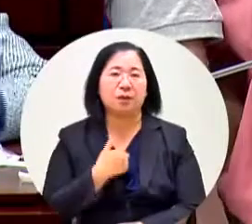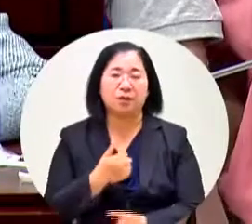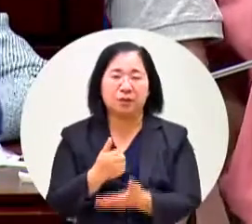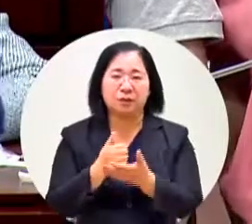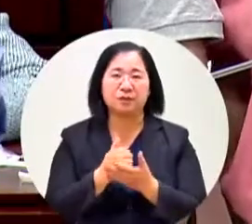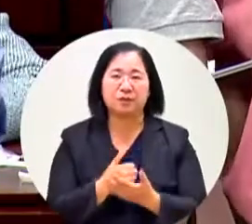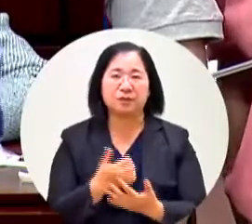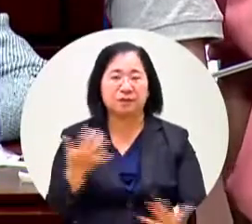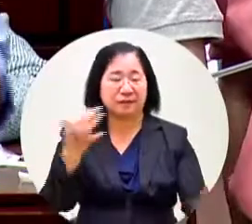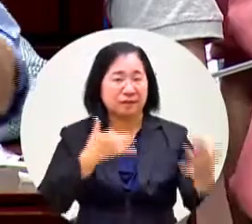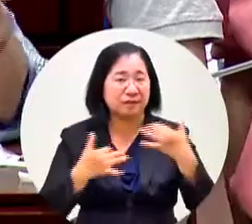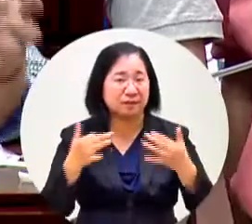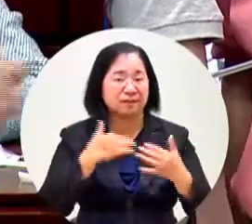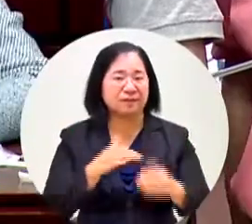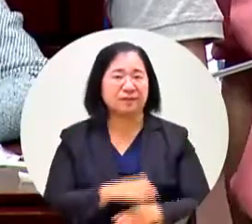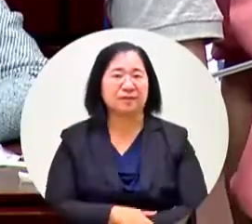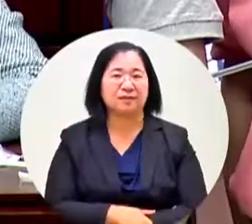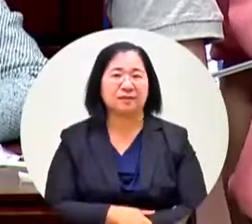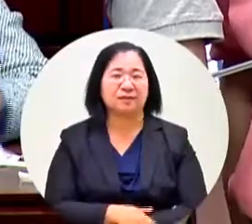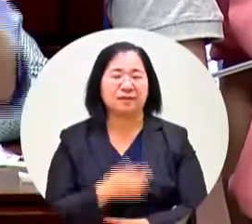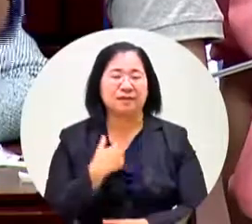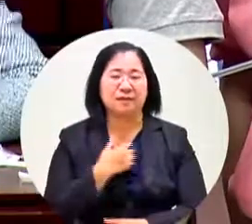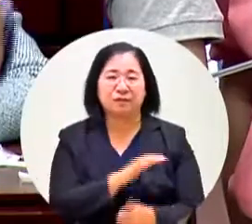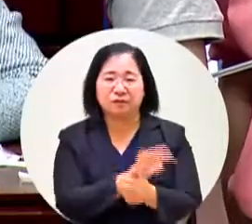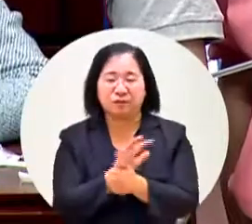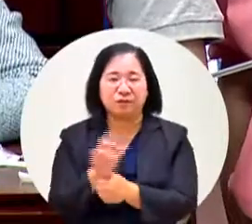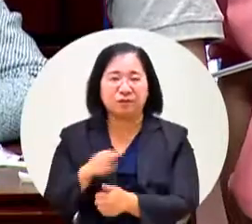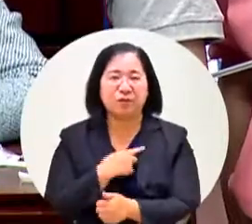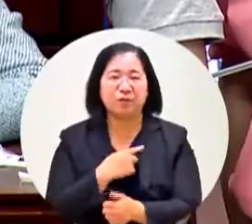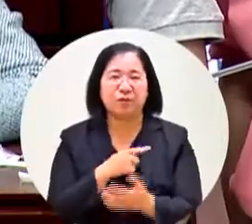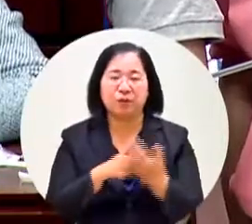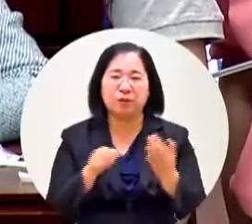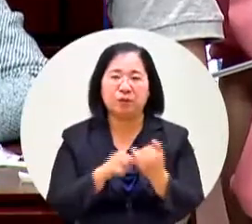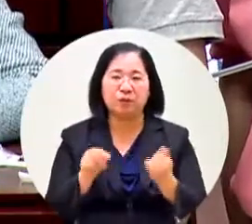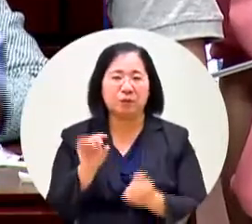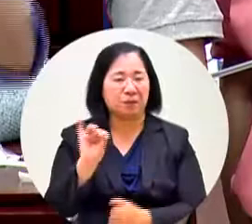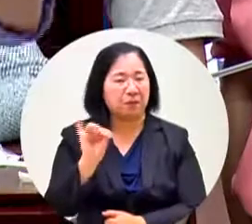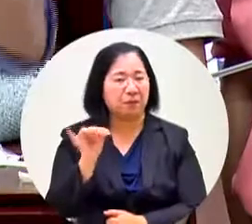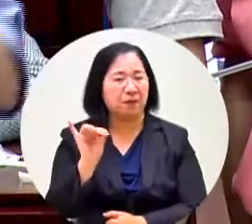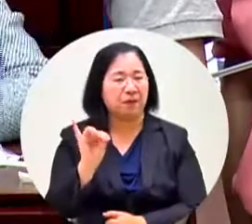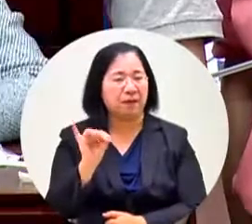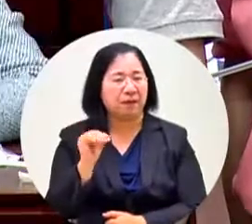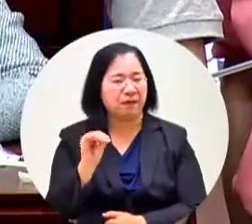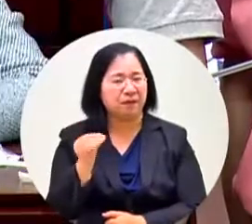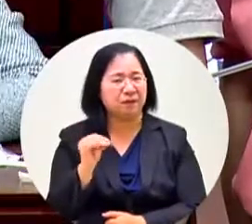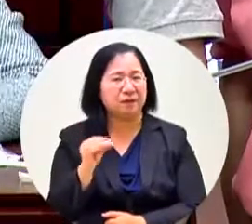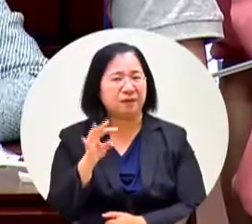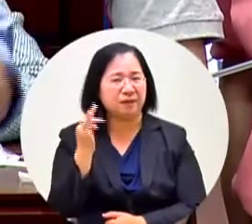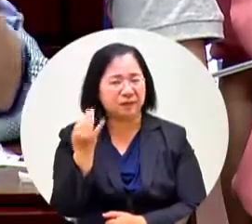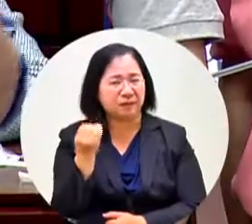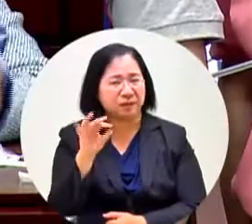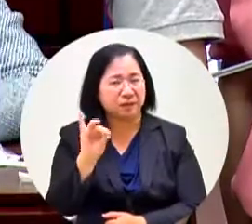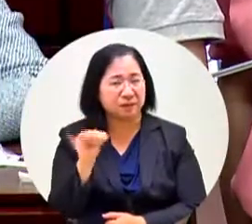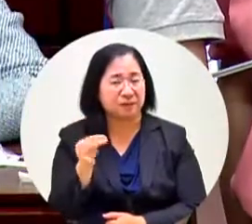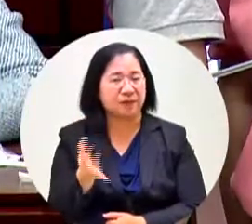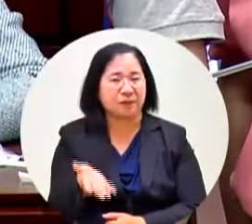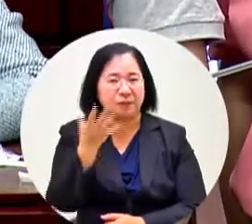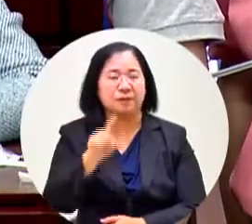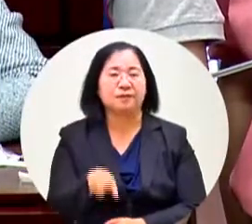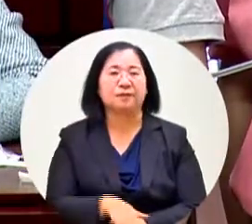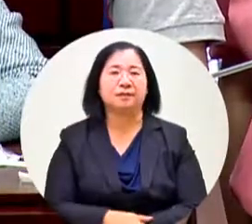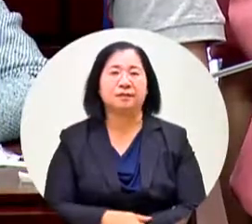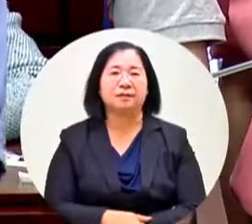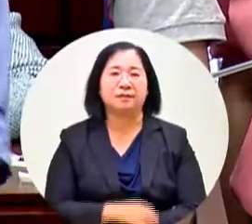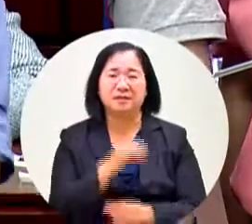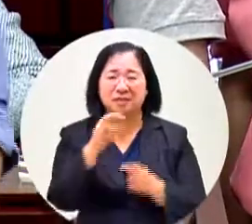观光客。这两天我光接待了来自海内外的华侨就好几百位，我就现场做民意调